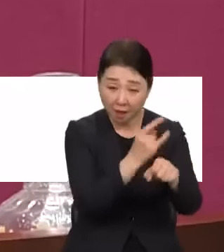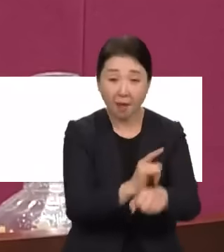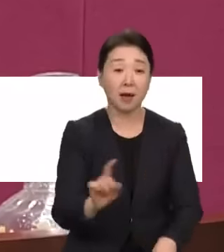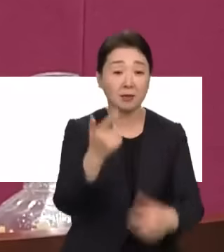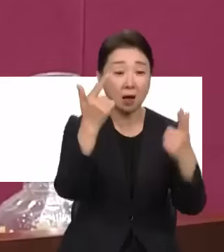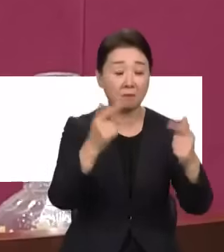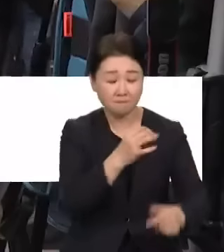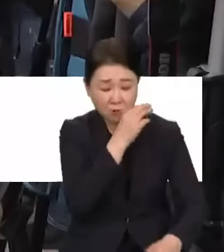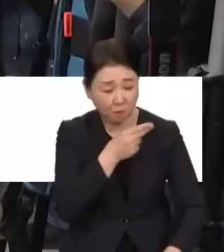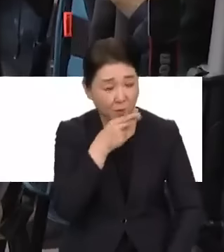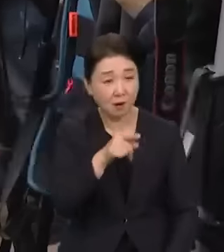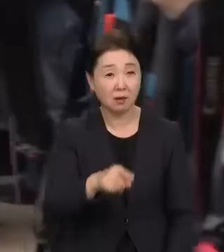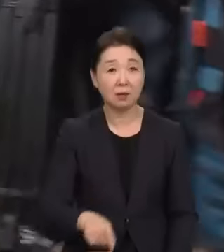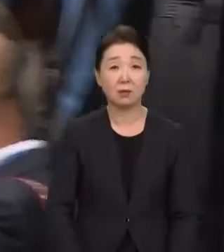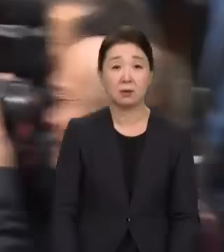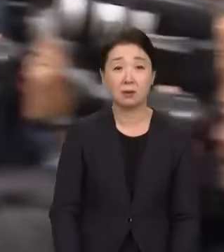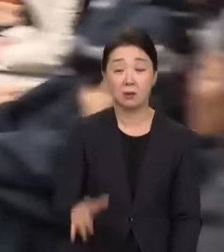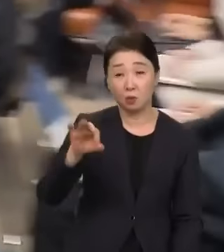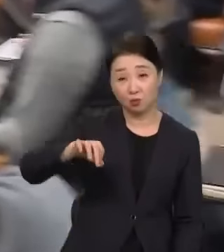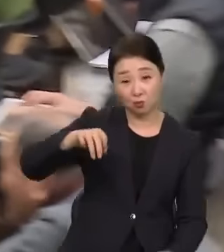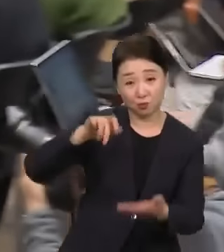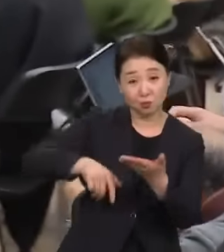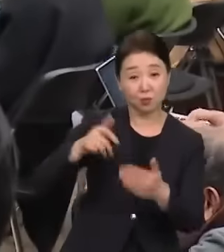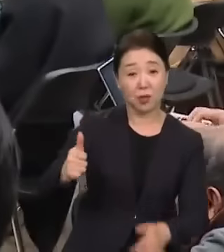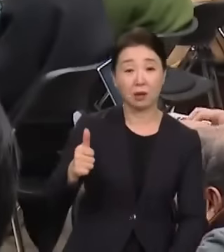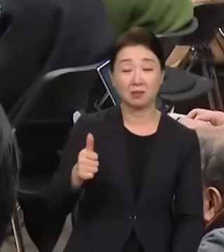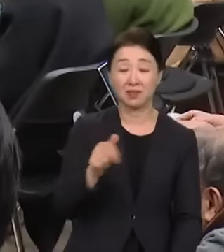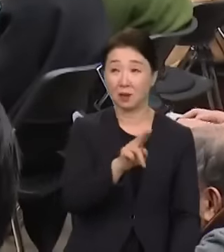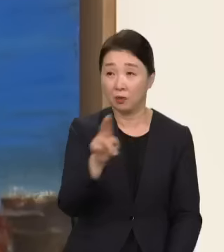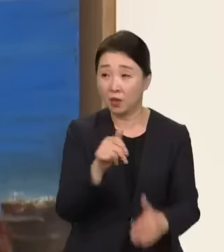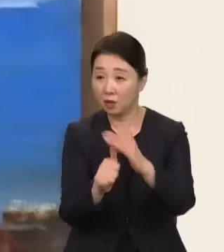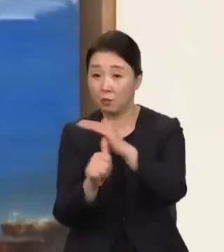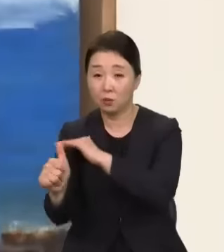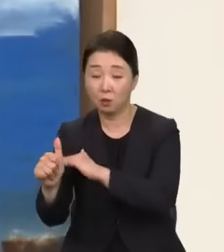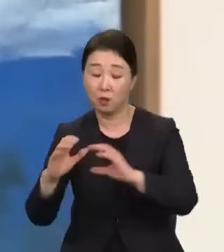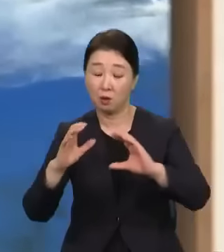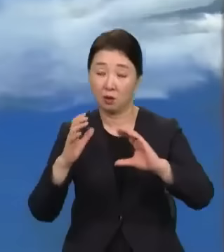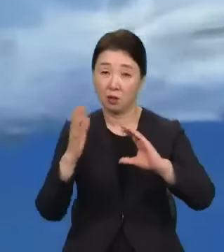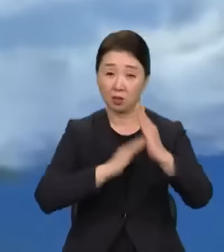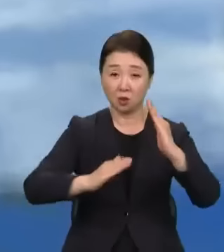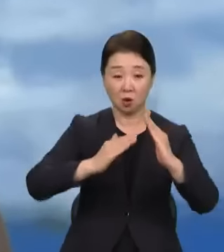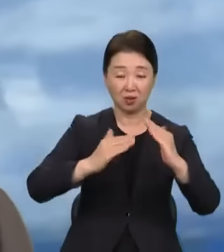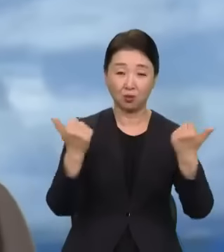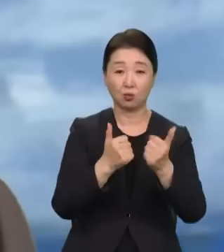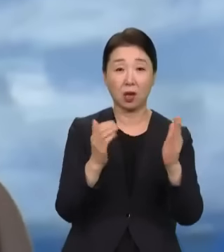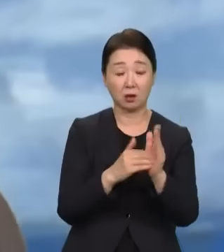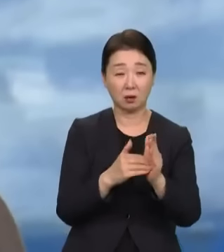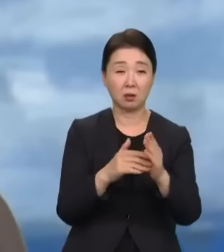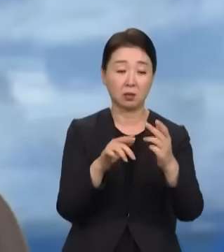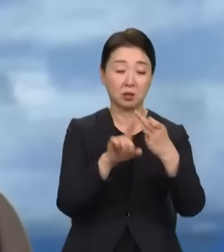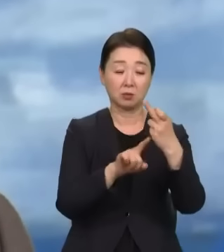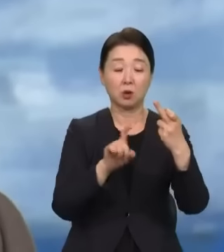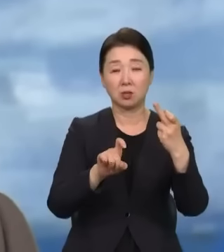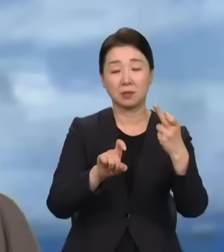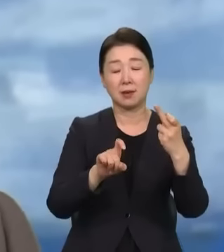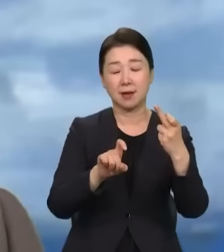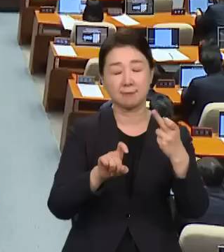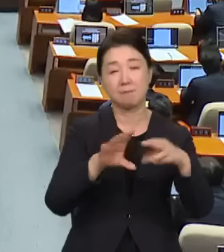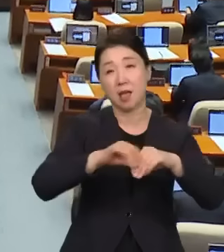부끄럽지 않으세요? 우원식 의장은 여야 원내대표들에게 정기국회가 끝나는 오는 10일까지는 처리해달라고